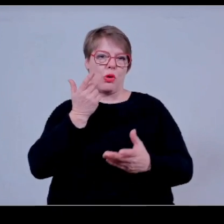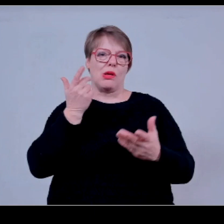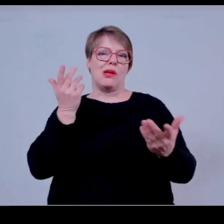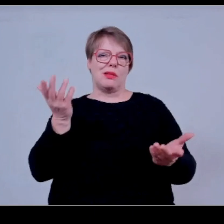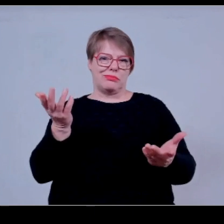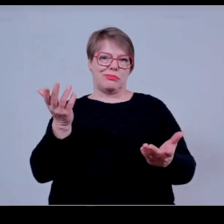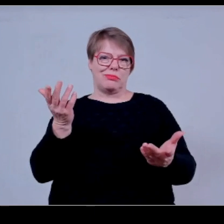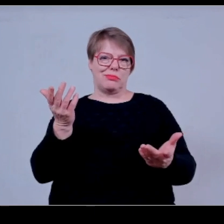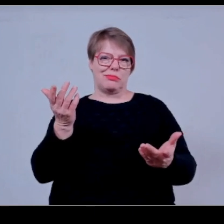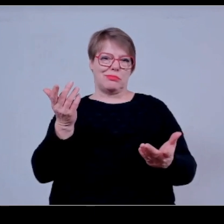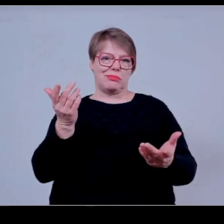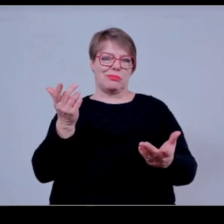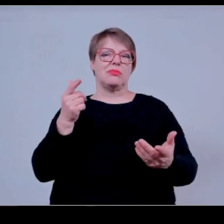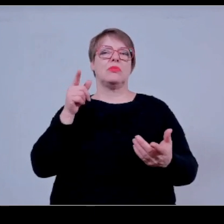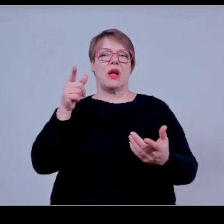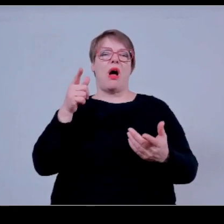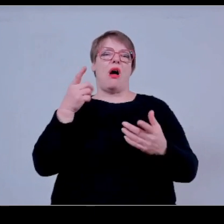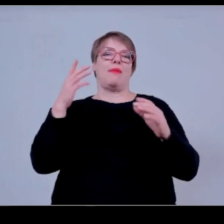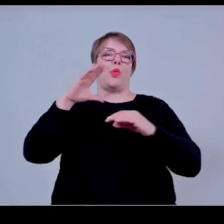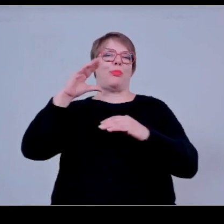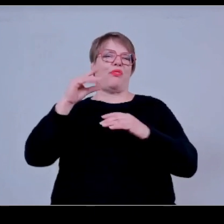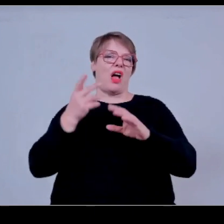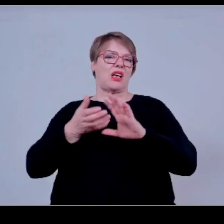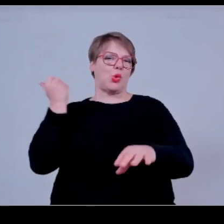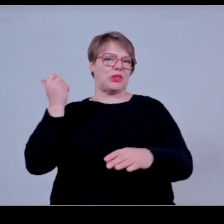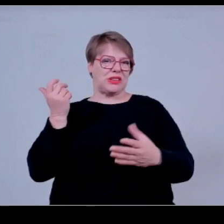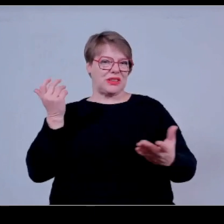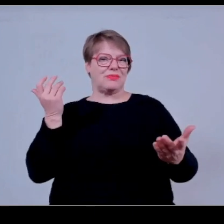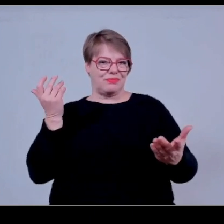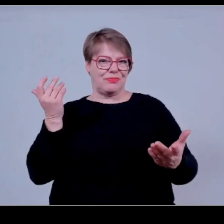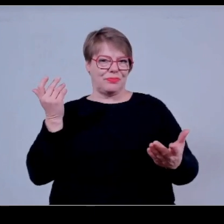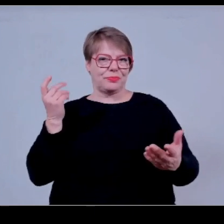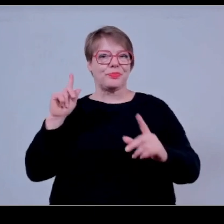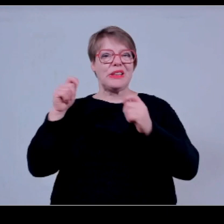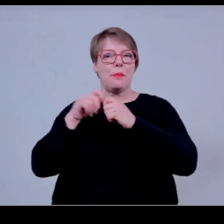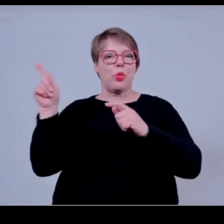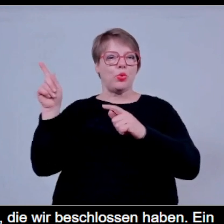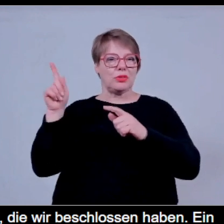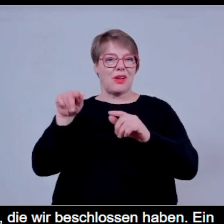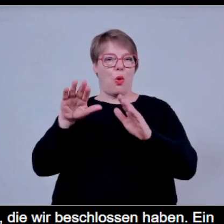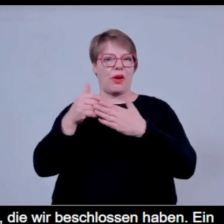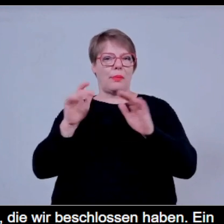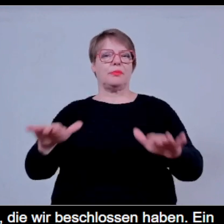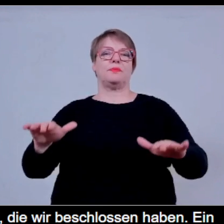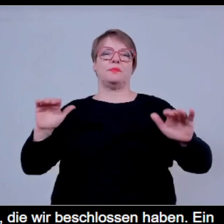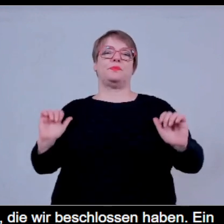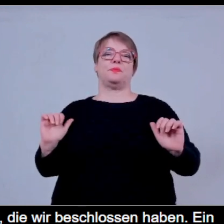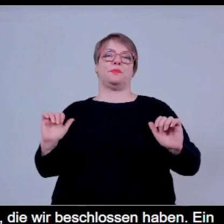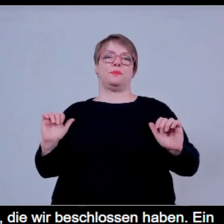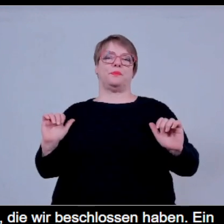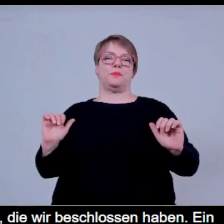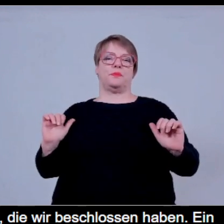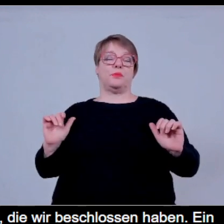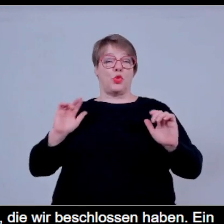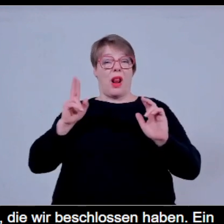Die Züge mit Neigetechnik können sich, wie der Name schon sagt, in die Kurven neigen wie im Motorrad. Und sie können natürlich dadurch schneller fahren